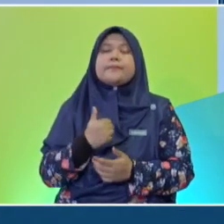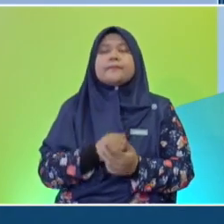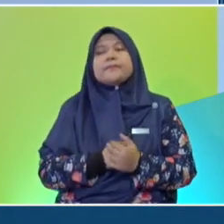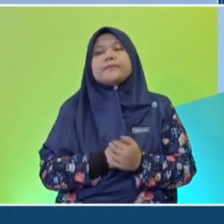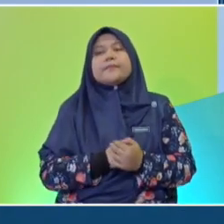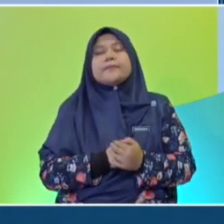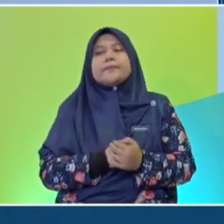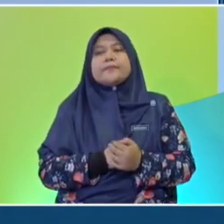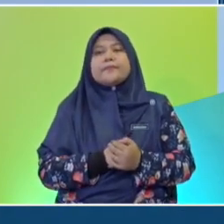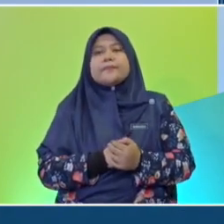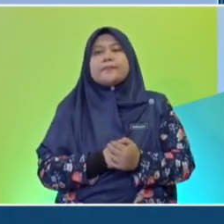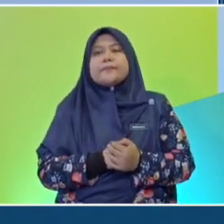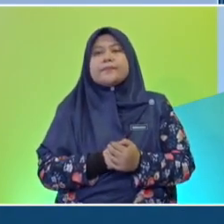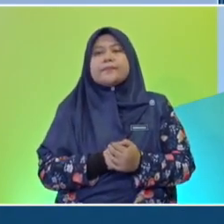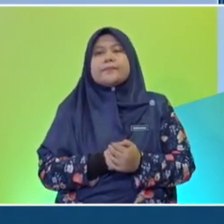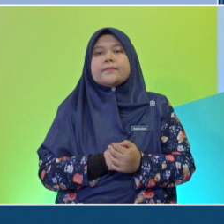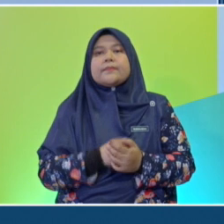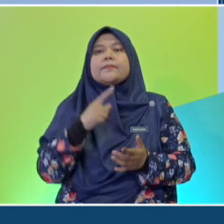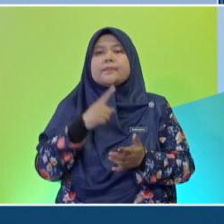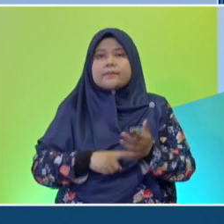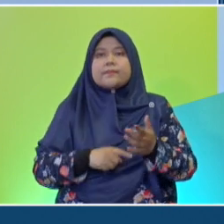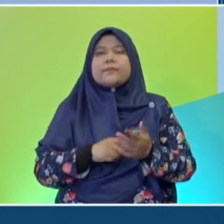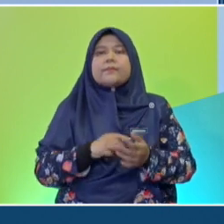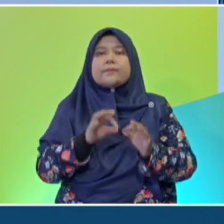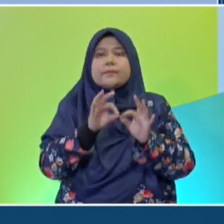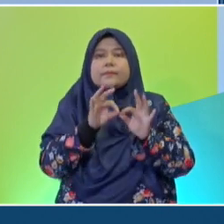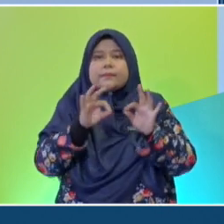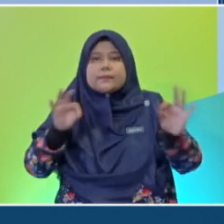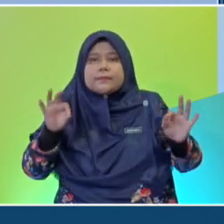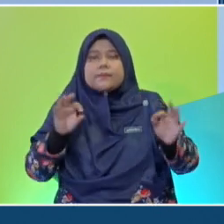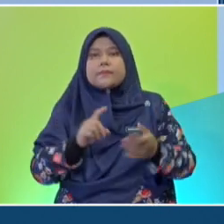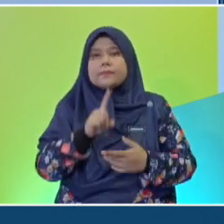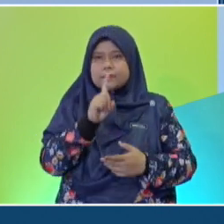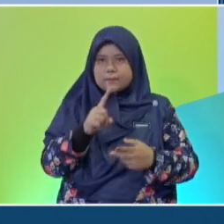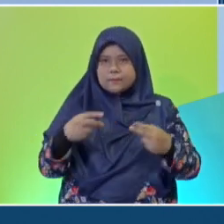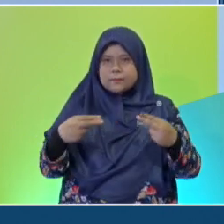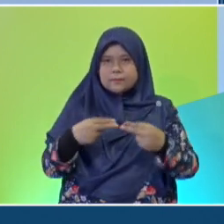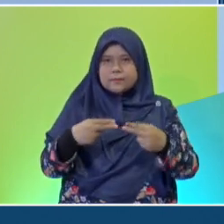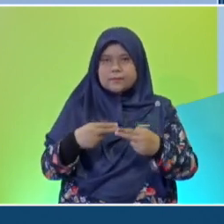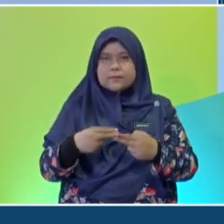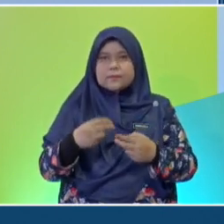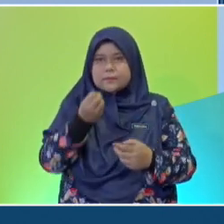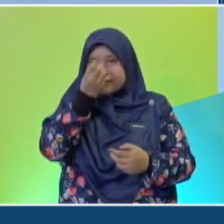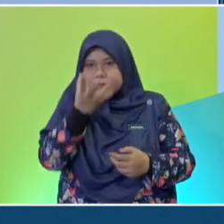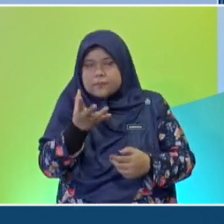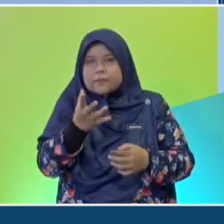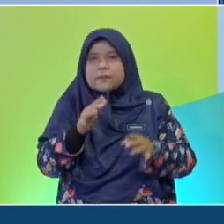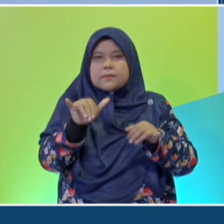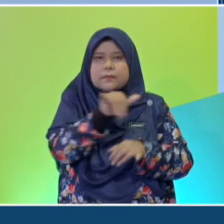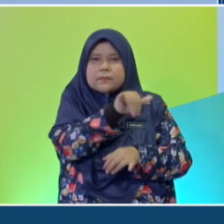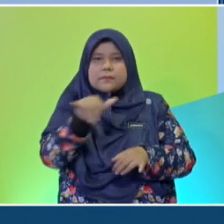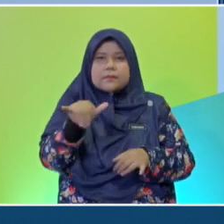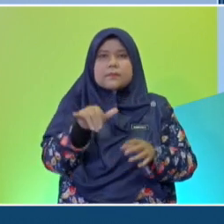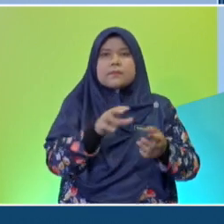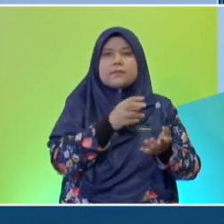Baik terlihat apakah masuk ke dalam kendaraan adalah suatu hubungan yang menyatakan kesamaan antara dua